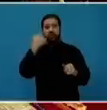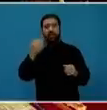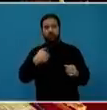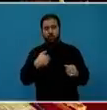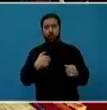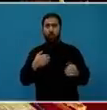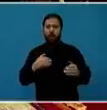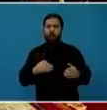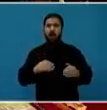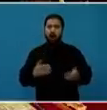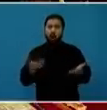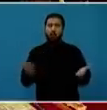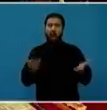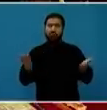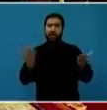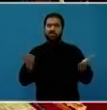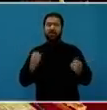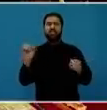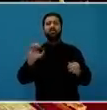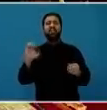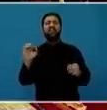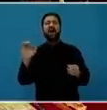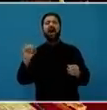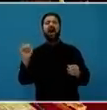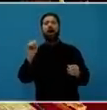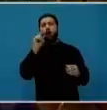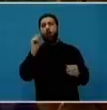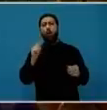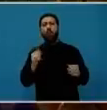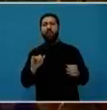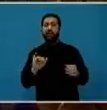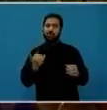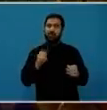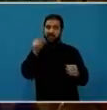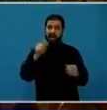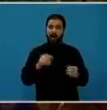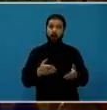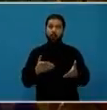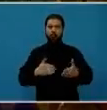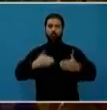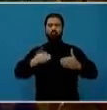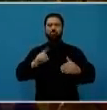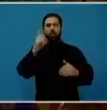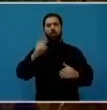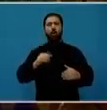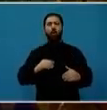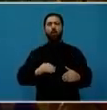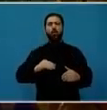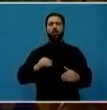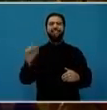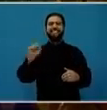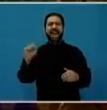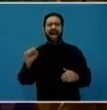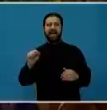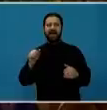devine mângâietor pentru celălalt, atunci și în el produce o anumită stare. Pe când, atunci când